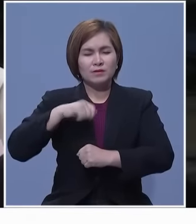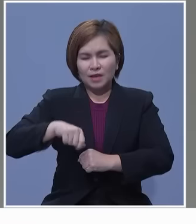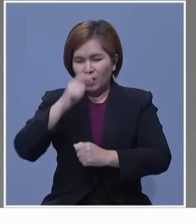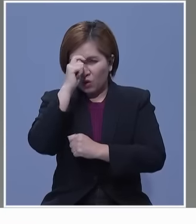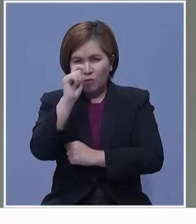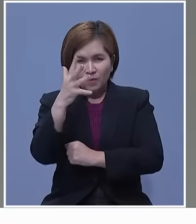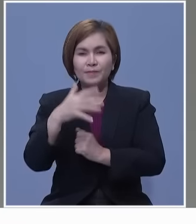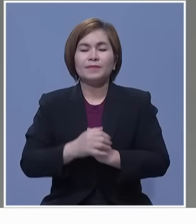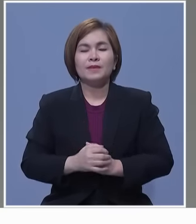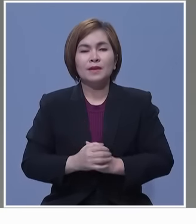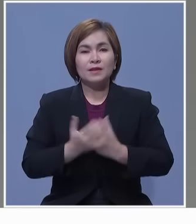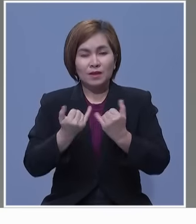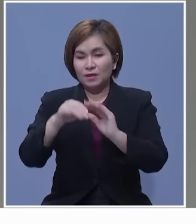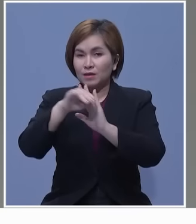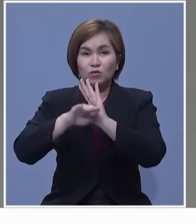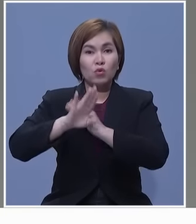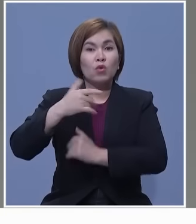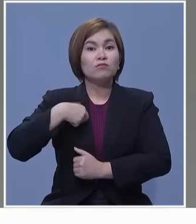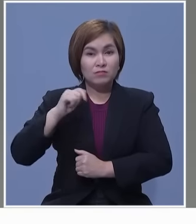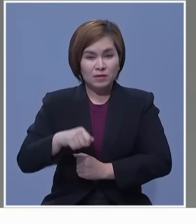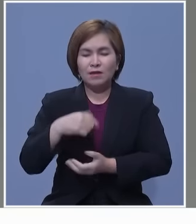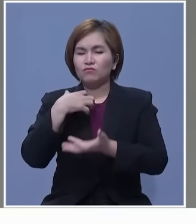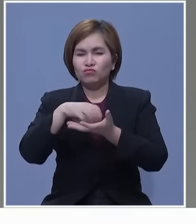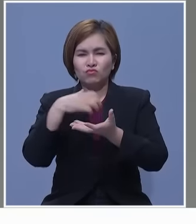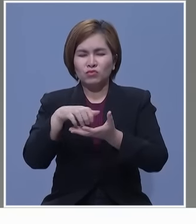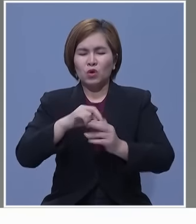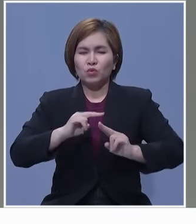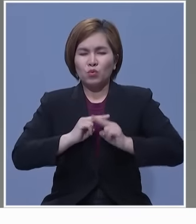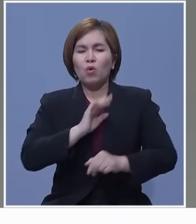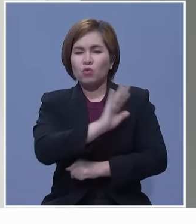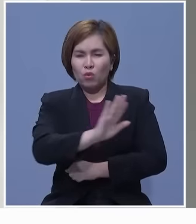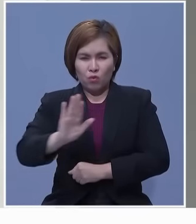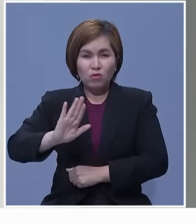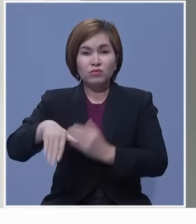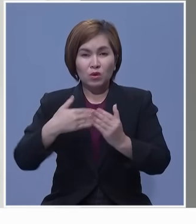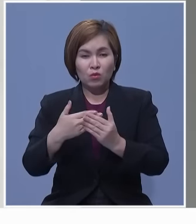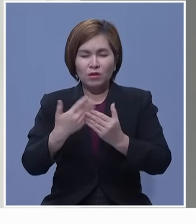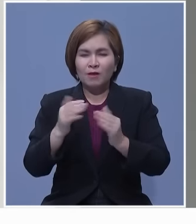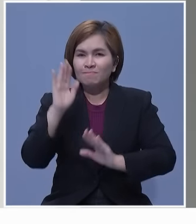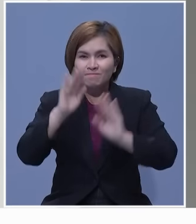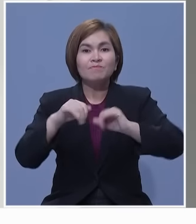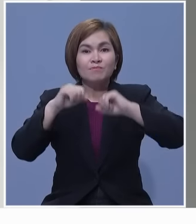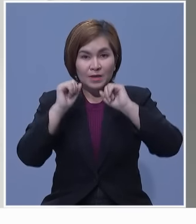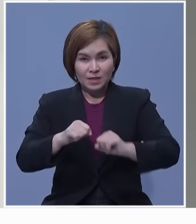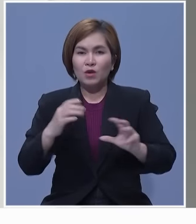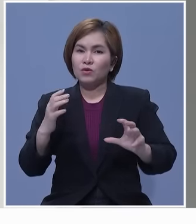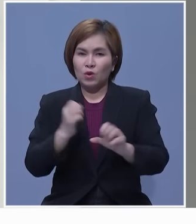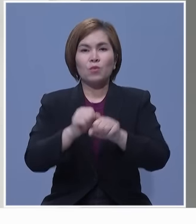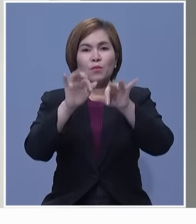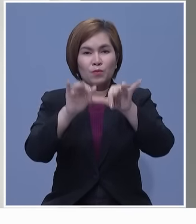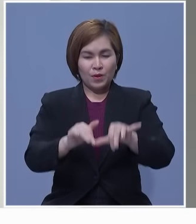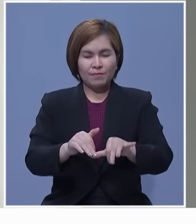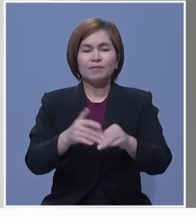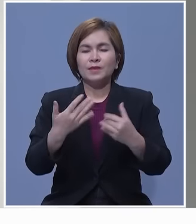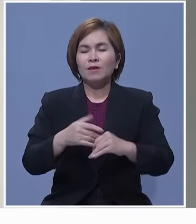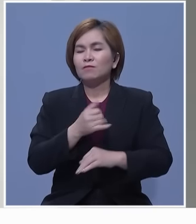คะตุลาการศาลรัฐธรรมนูญแต่ละคนจะแถลงคำวินิจฉัยส่วนตนก่อนจะลงมติและทำคำวินิจฉัยกลางจากนั้นจะออ